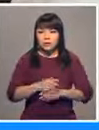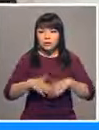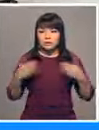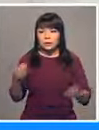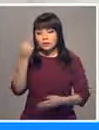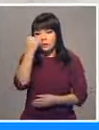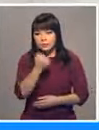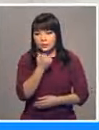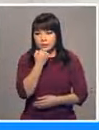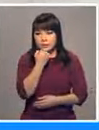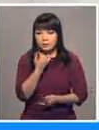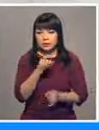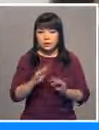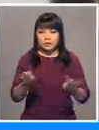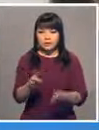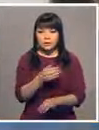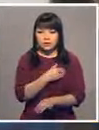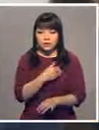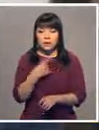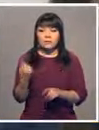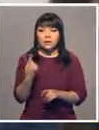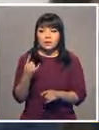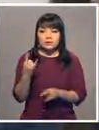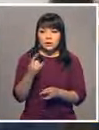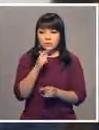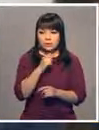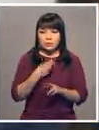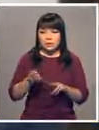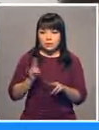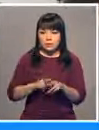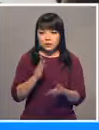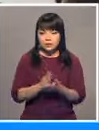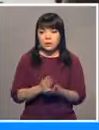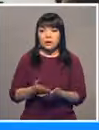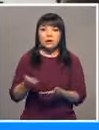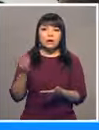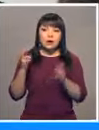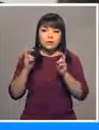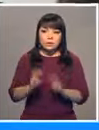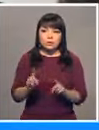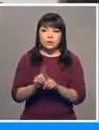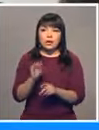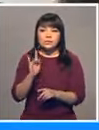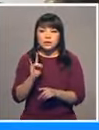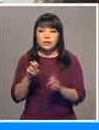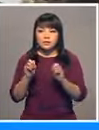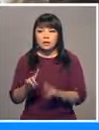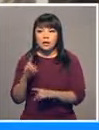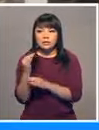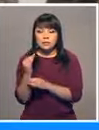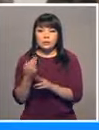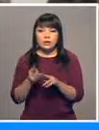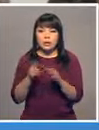сыйлағандарына көп рахмет айтайын деген. Бірінші баламызды артқы сиденьеге қойып